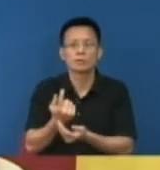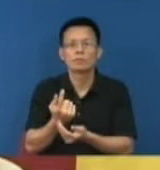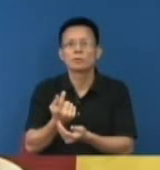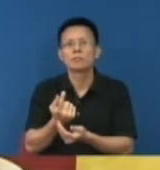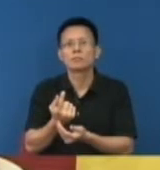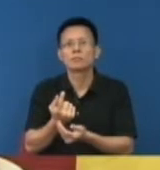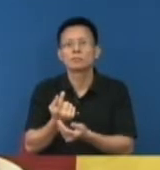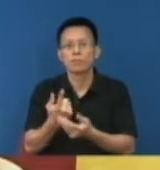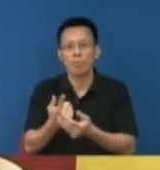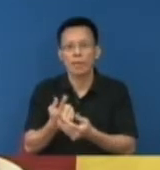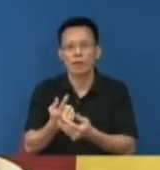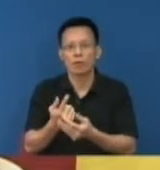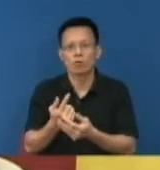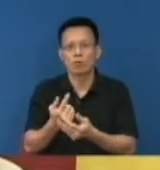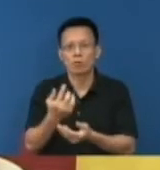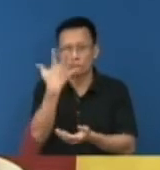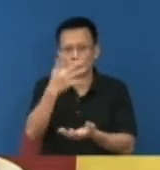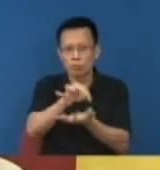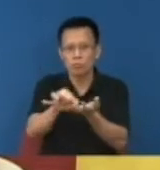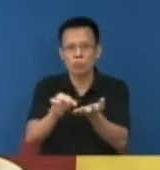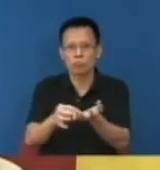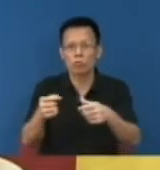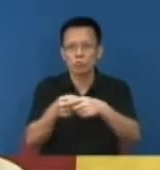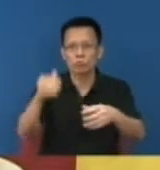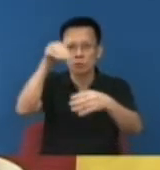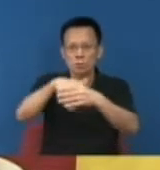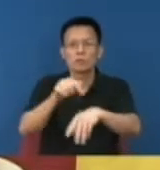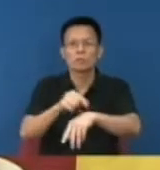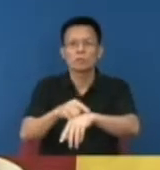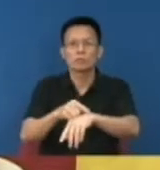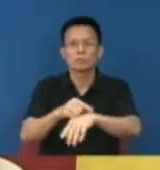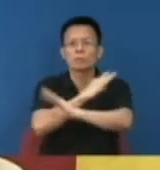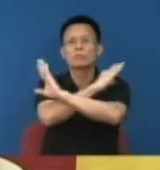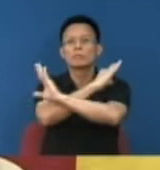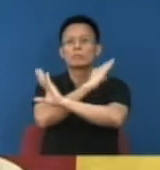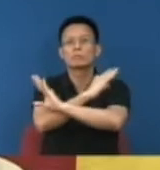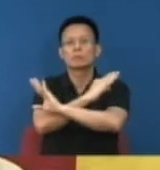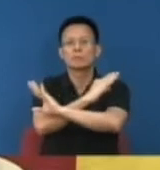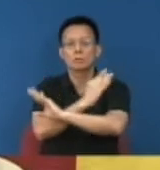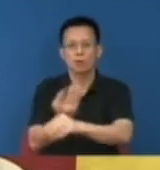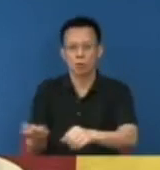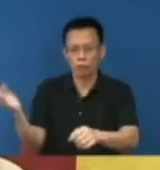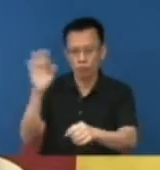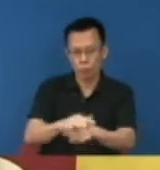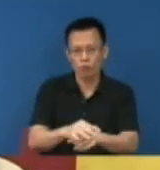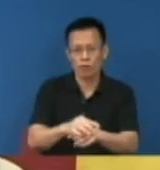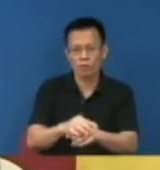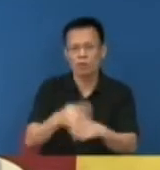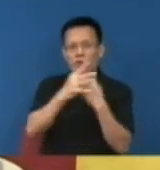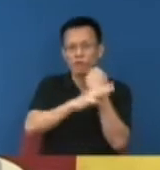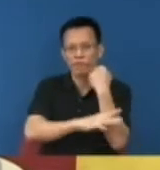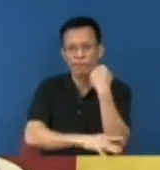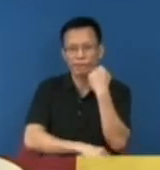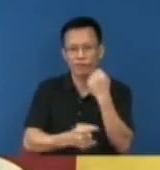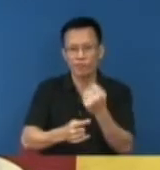這個五區公投舉行之後呢，他就說呢是要杜絕這個這樣的漏洞，就所以呢他就說不如這樣